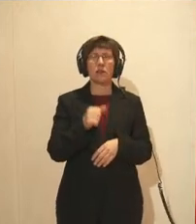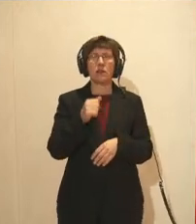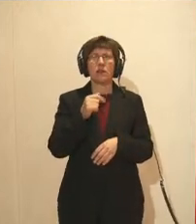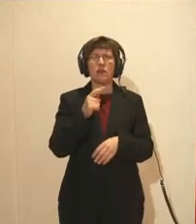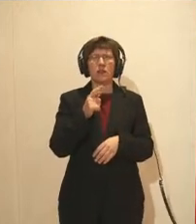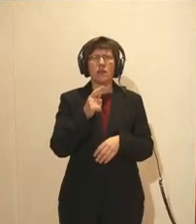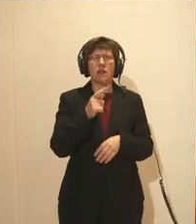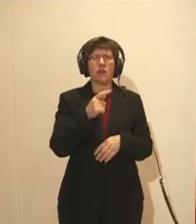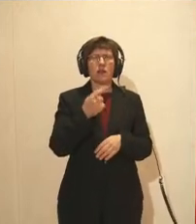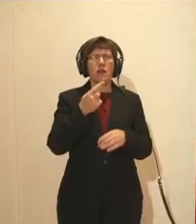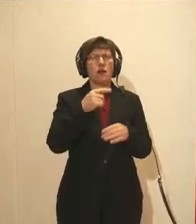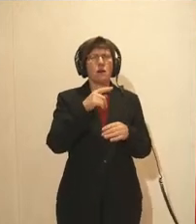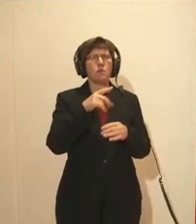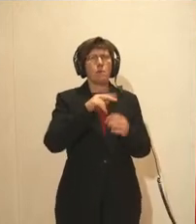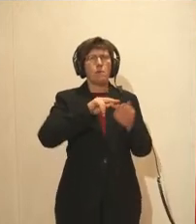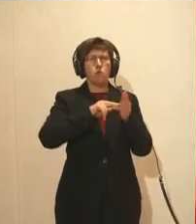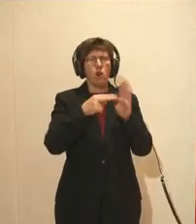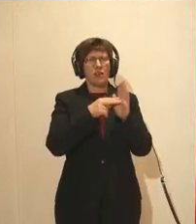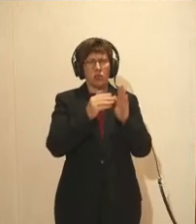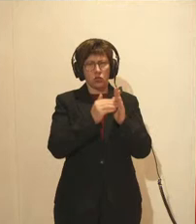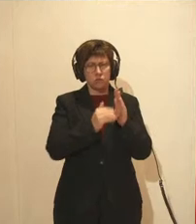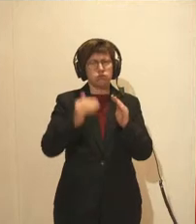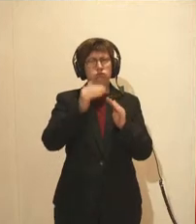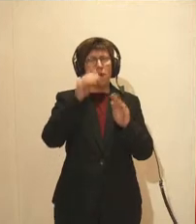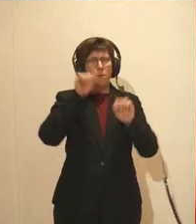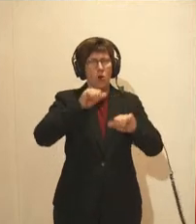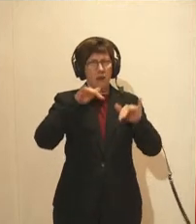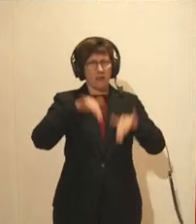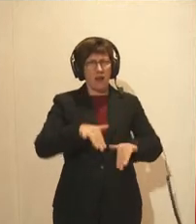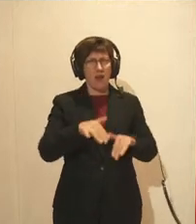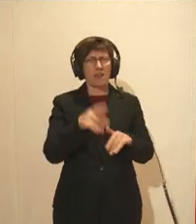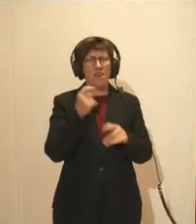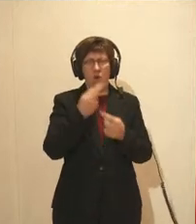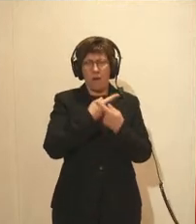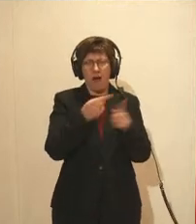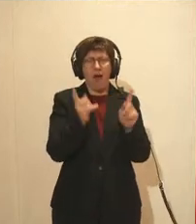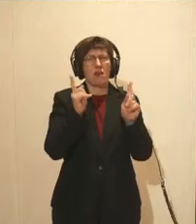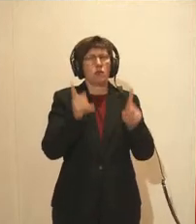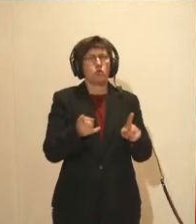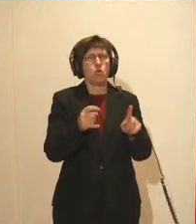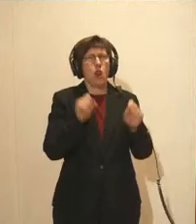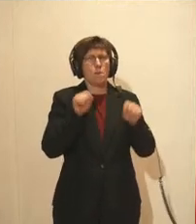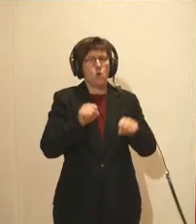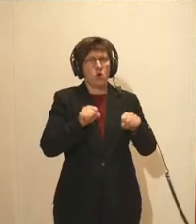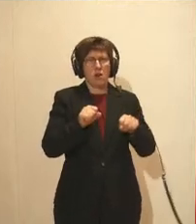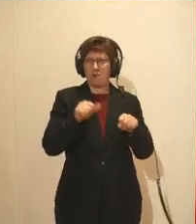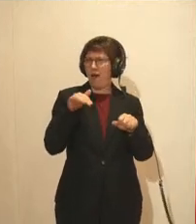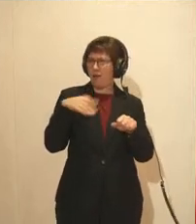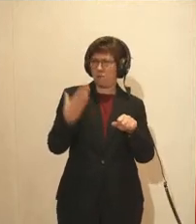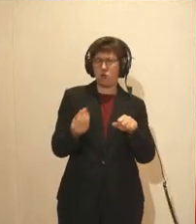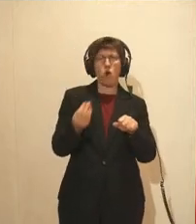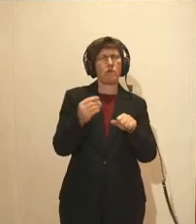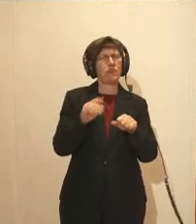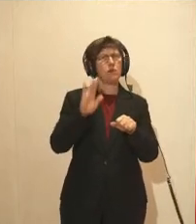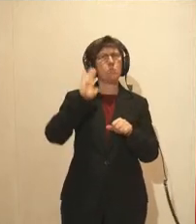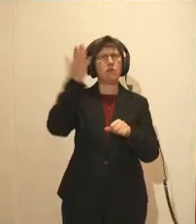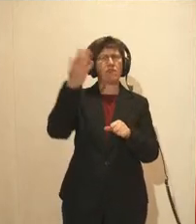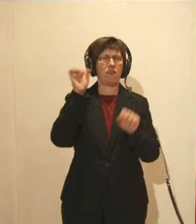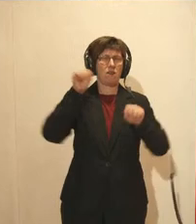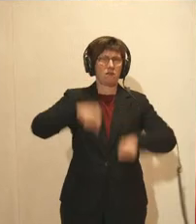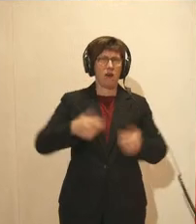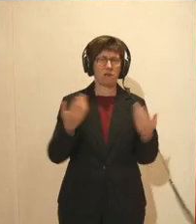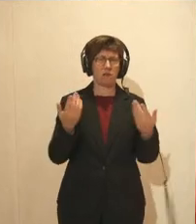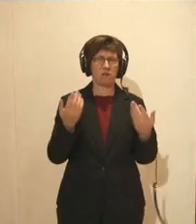das projekt der sozialen mobilität ein gutes projekt jeder sollte